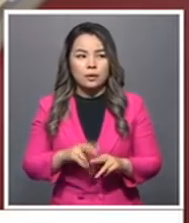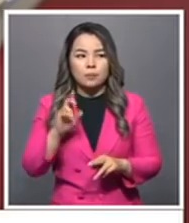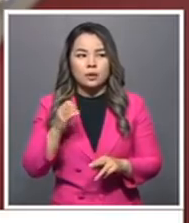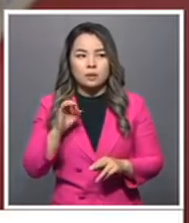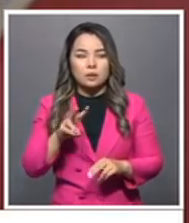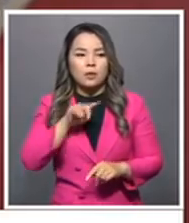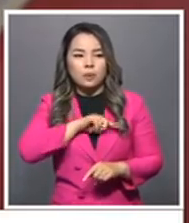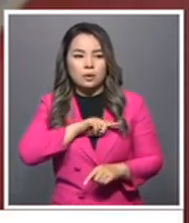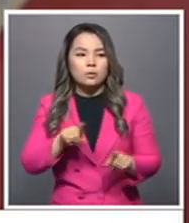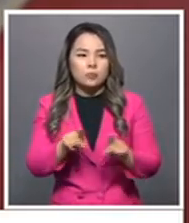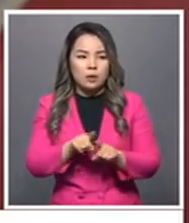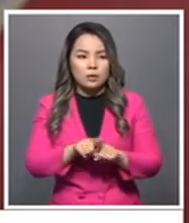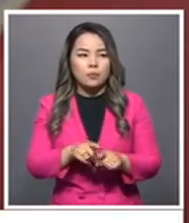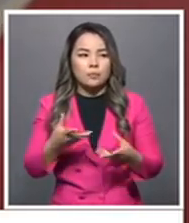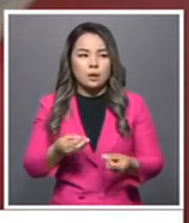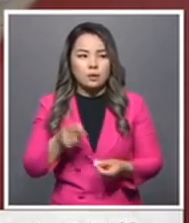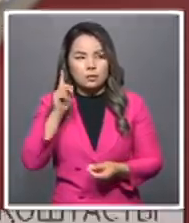Бейсеннің мінезі де сондай еді.